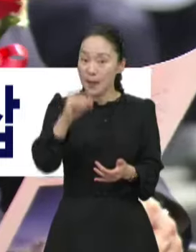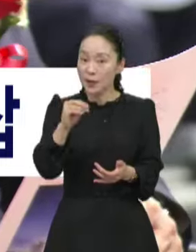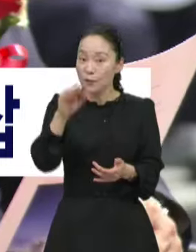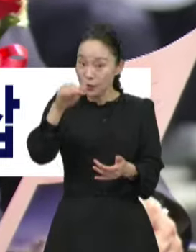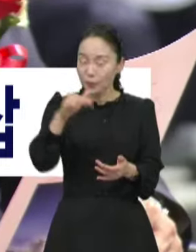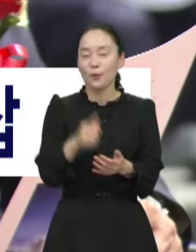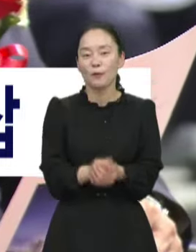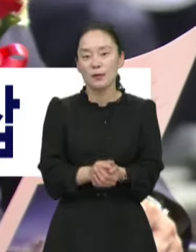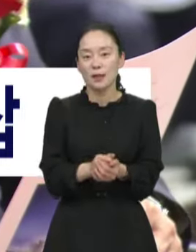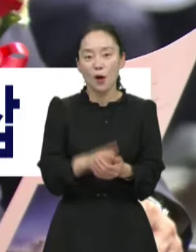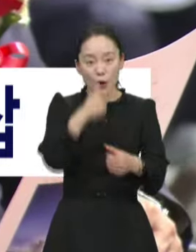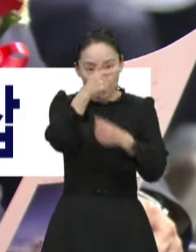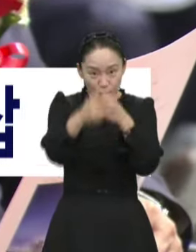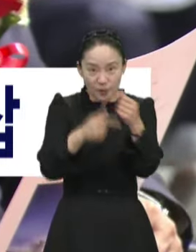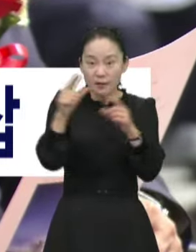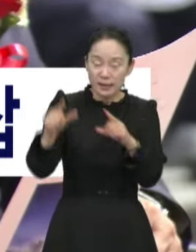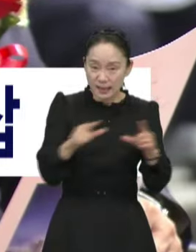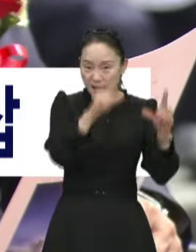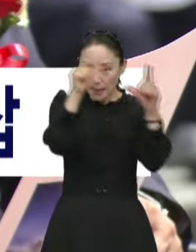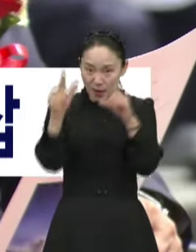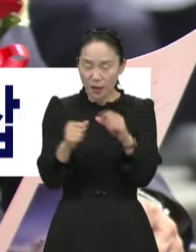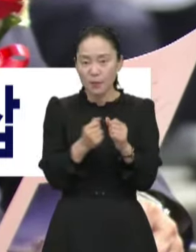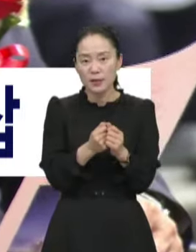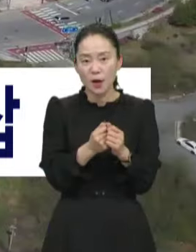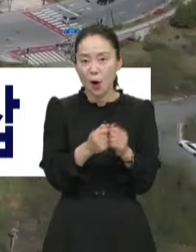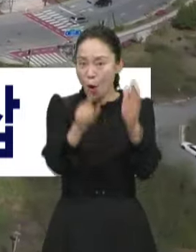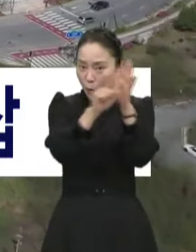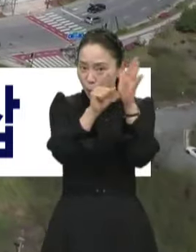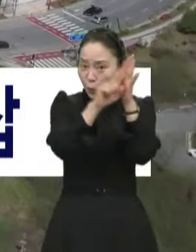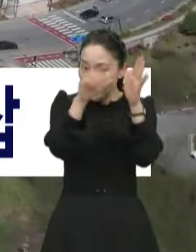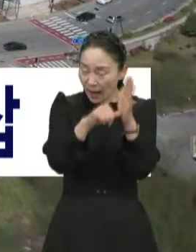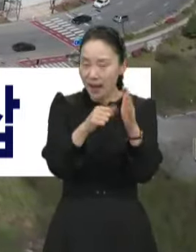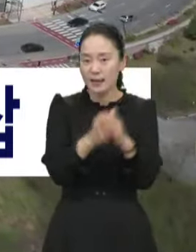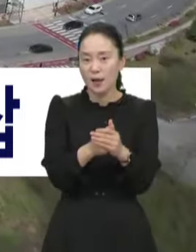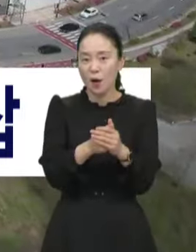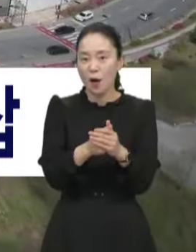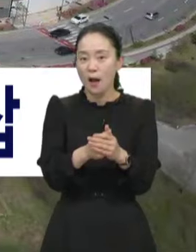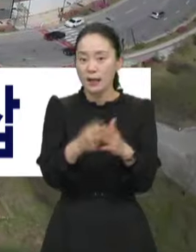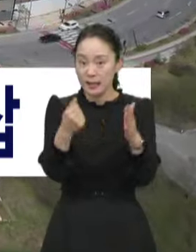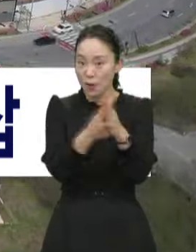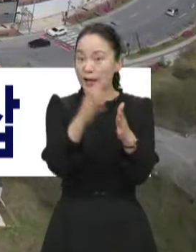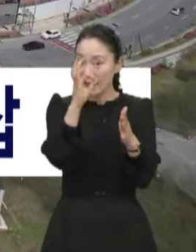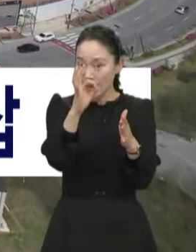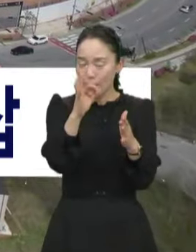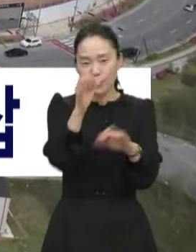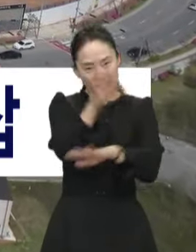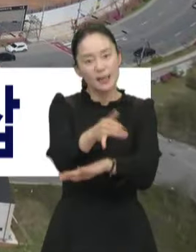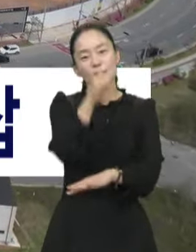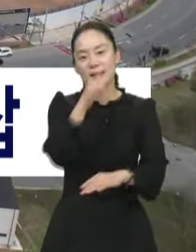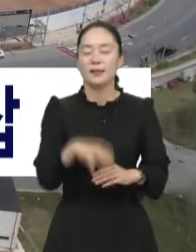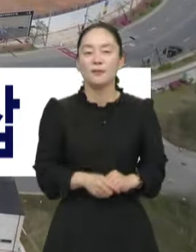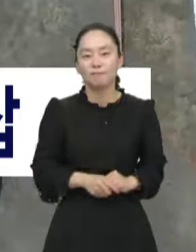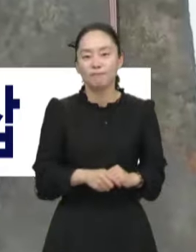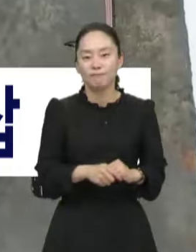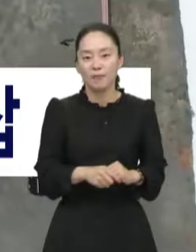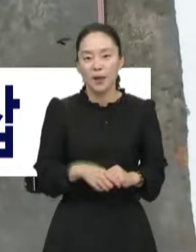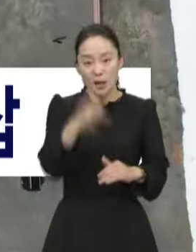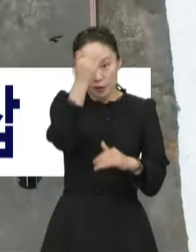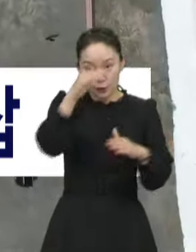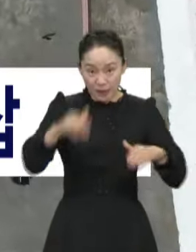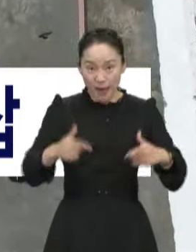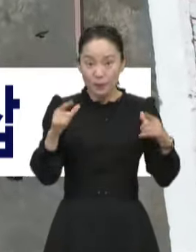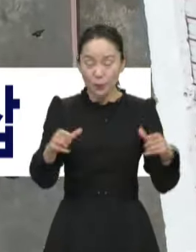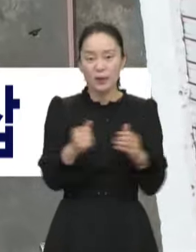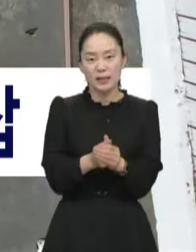안팎으로 6년을 거주하면 입주자 모집 공고시 확정한 가격으로 분양받을 수 있습니다 충남도는